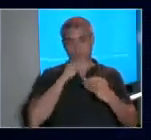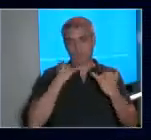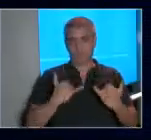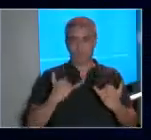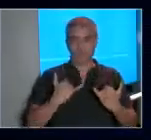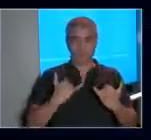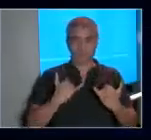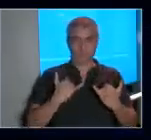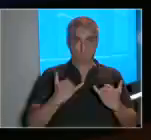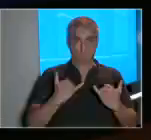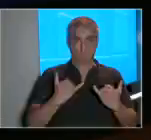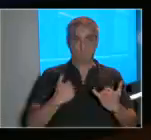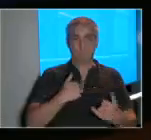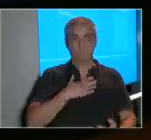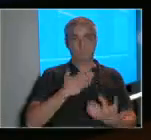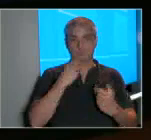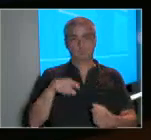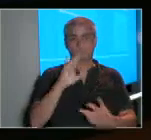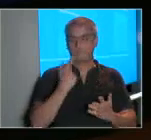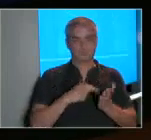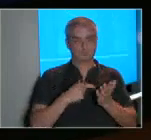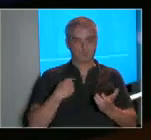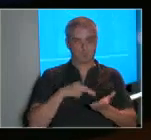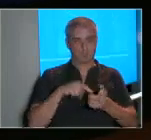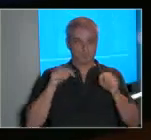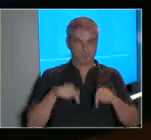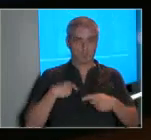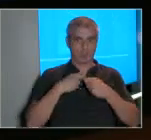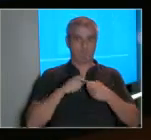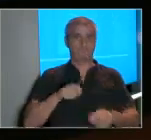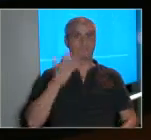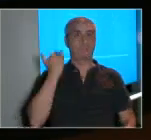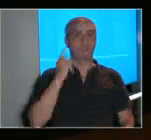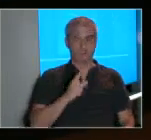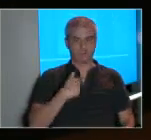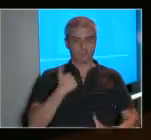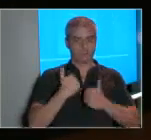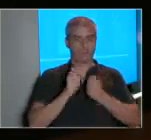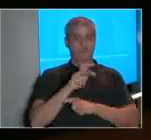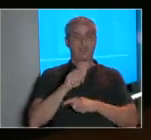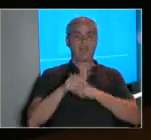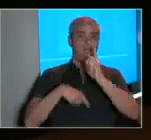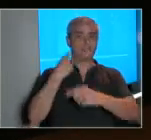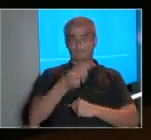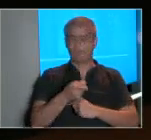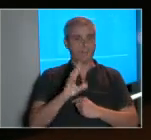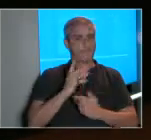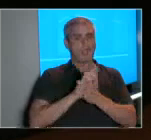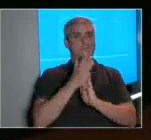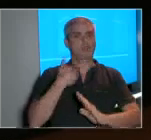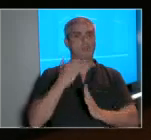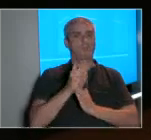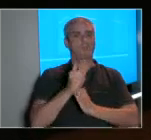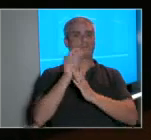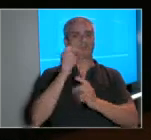היום. אני רוצה לספר לכם מה הביא אותי לעמוד כאן כחברת כנסת לשעבר, כמועמדת לכנסת הבאה, מה הפך אותי